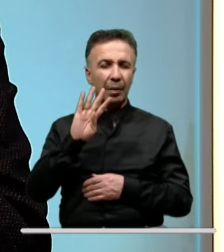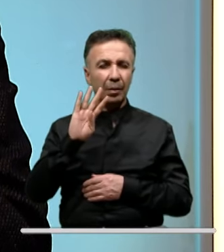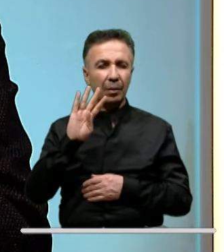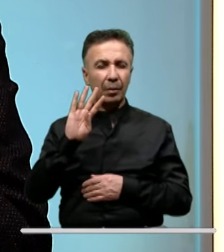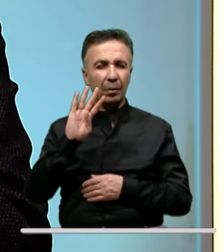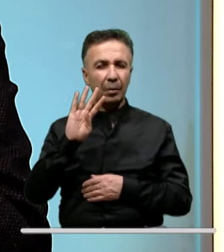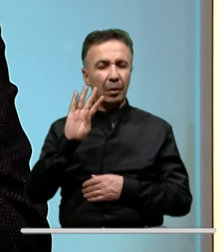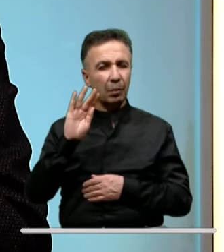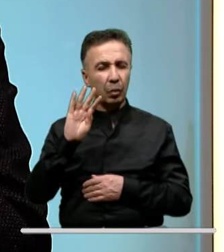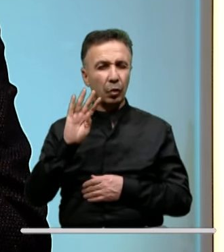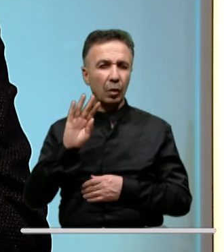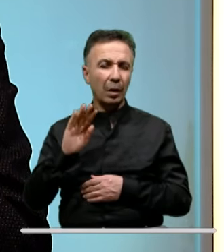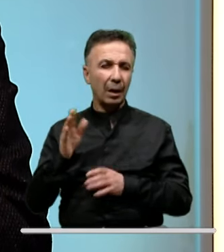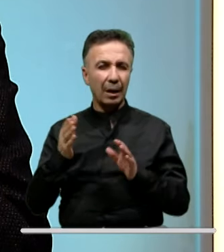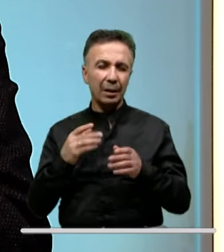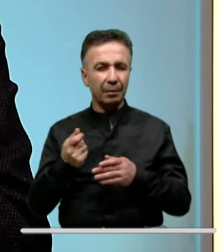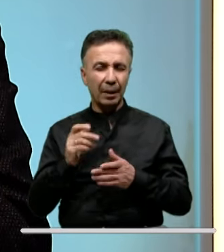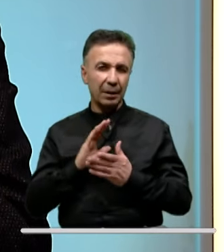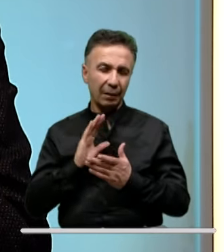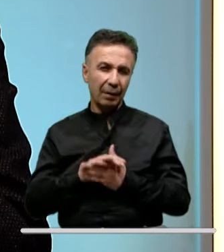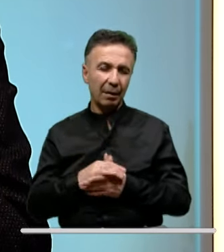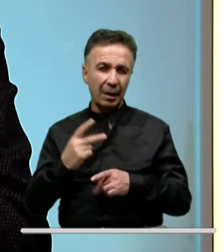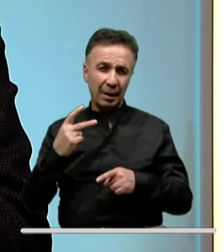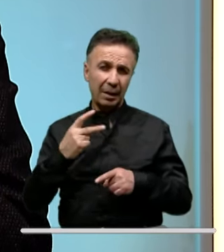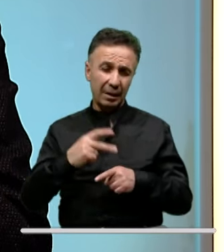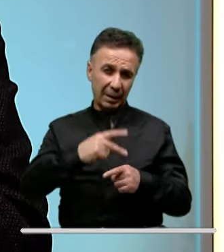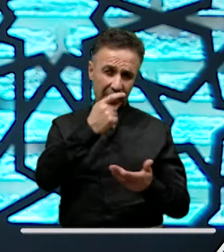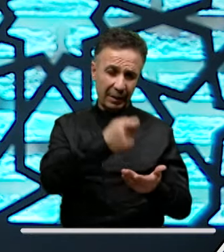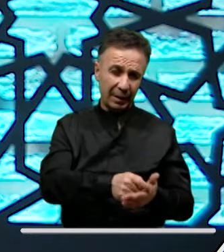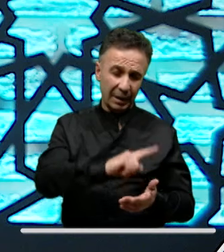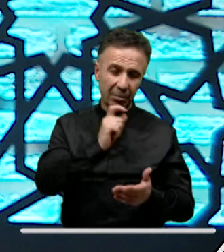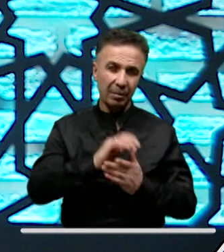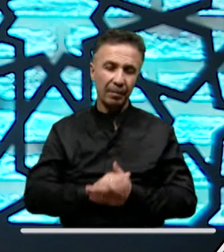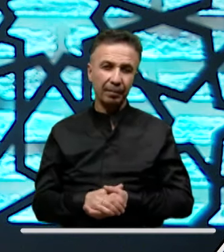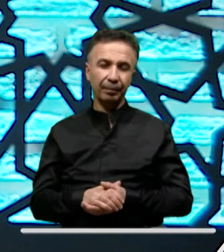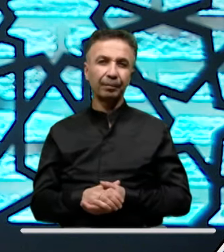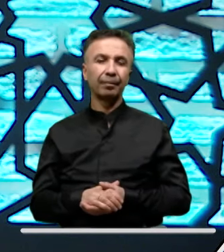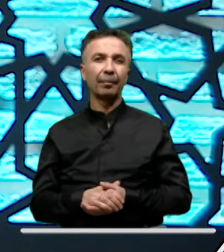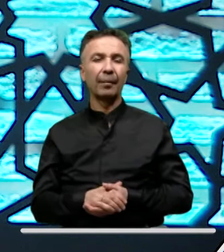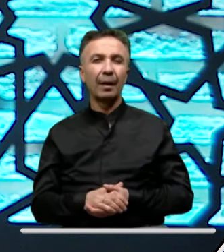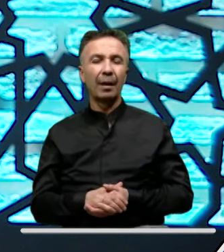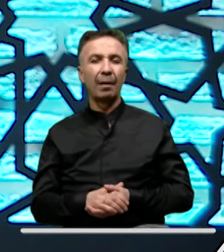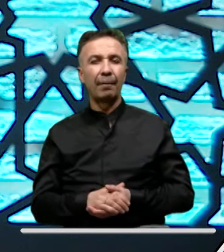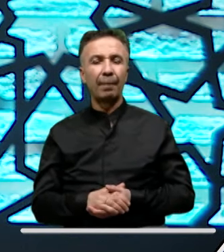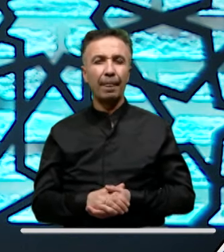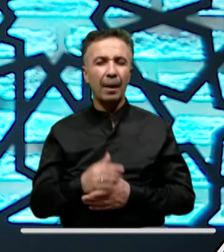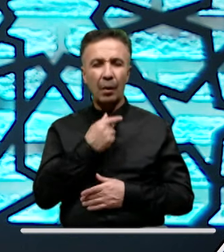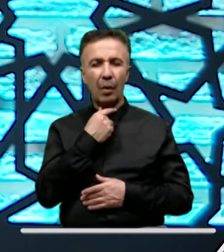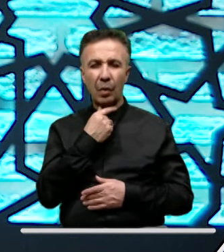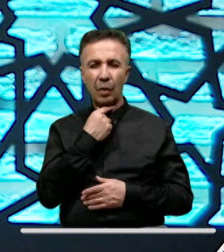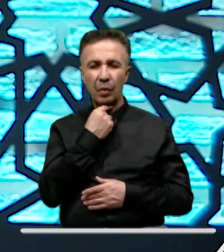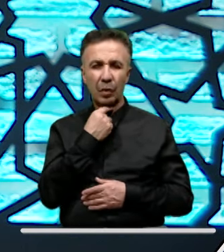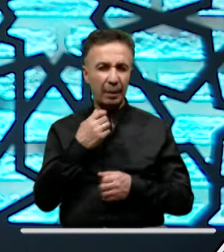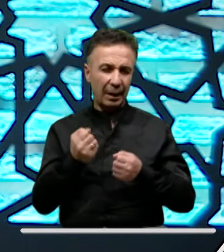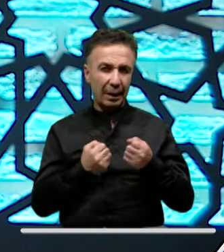hocam. Ben bunun şeyini sorayım. Bir de deminden beri dinliyorum zaten. Özürlü bir araç demiştiniz.